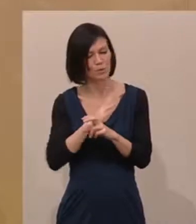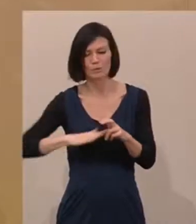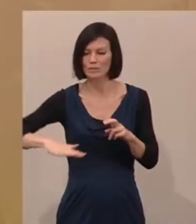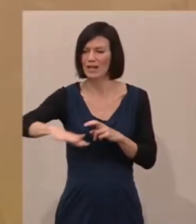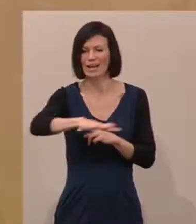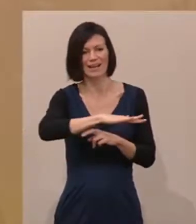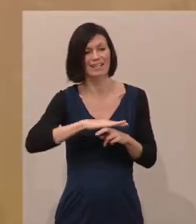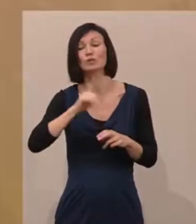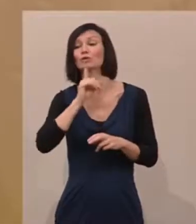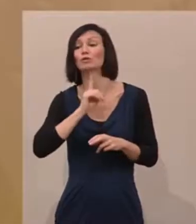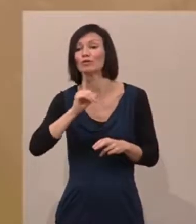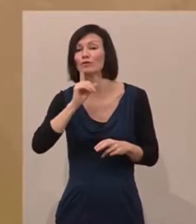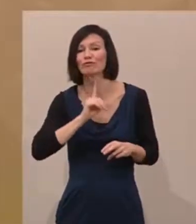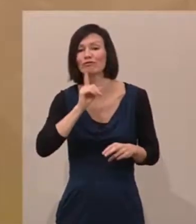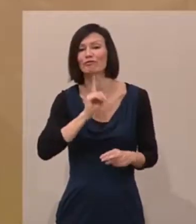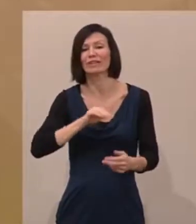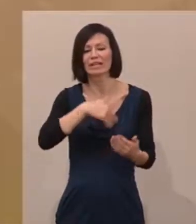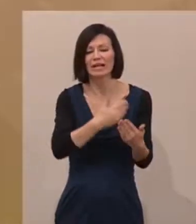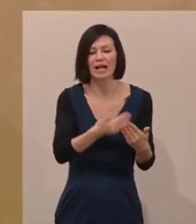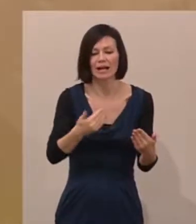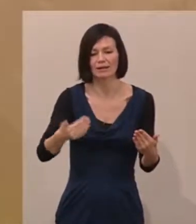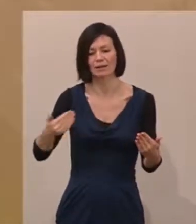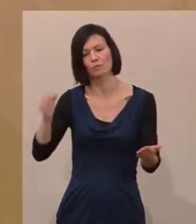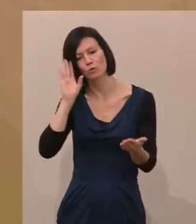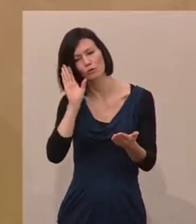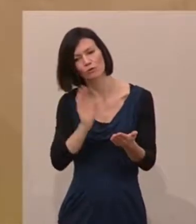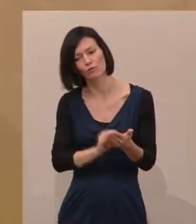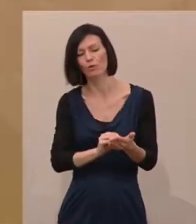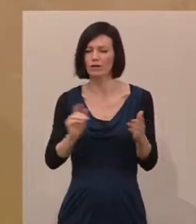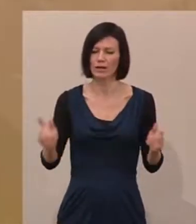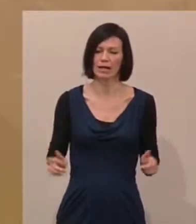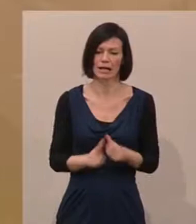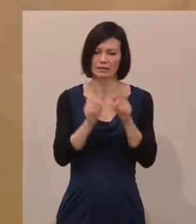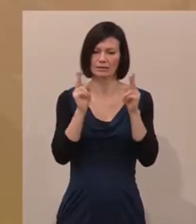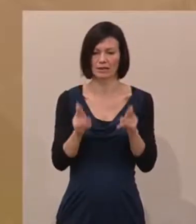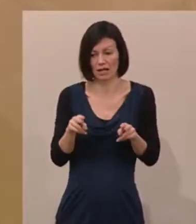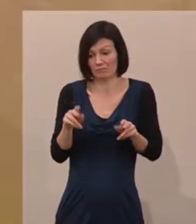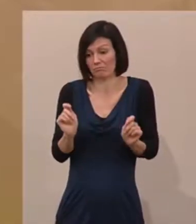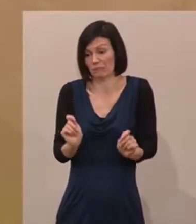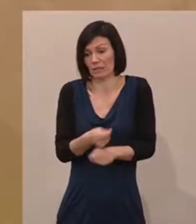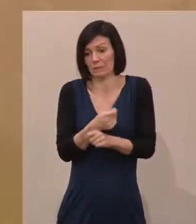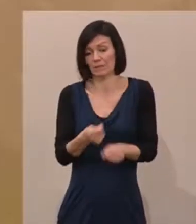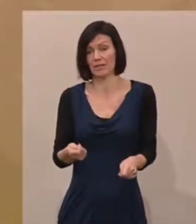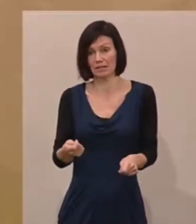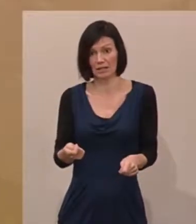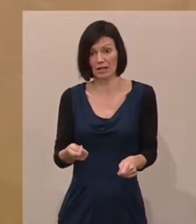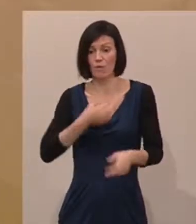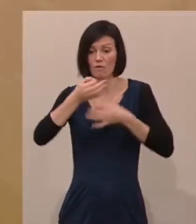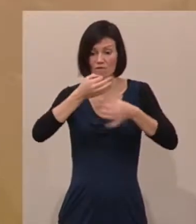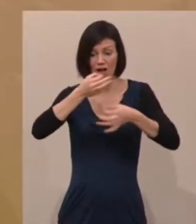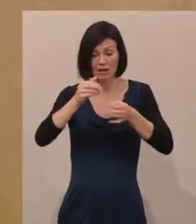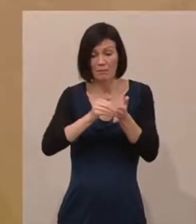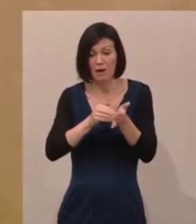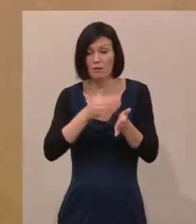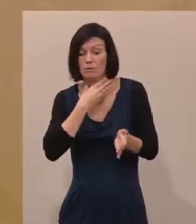zu geringes Angebot an tatsächlich leistbaren Wohnungen haben und eine zu hohe Nachfrage.